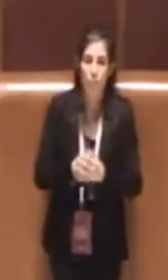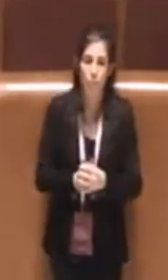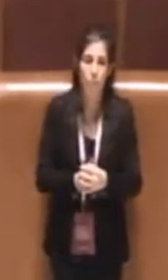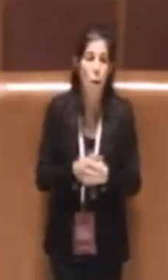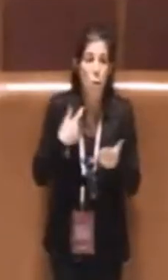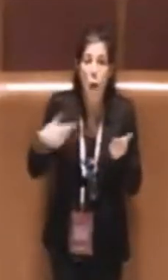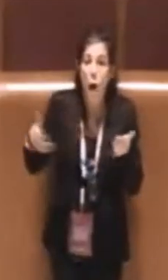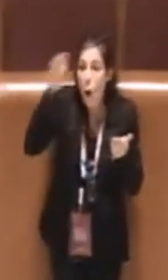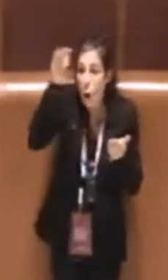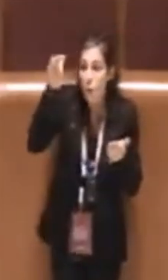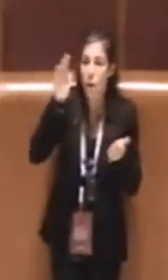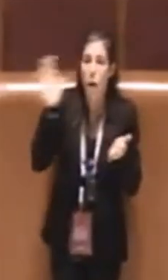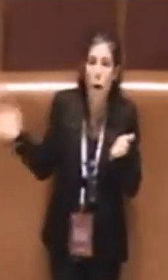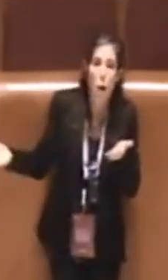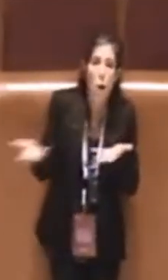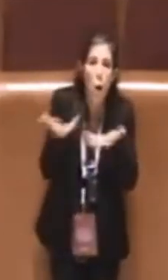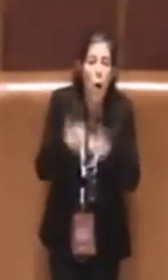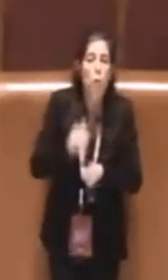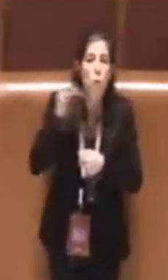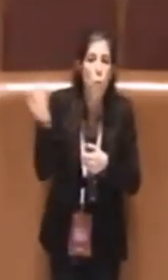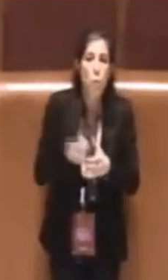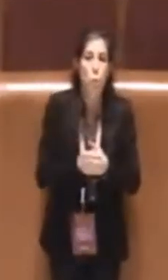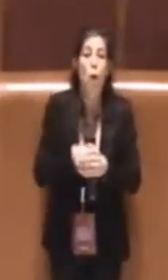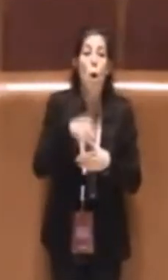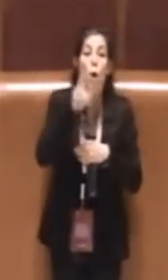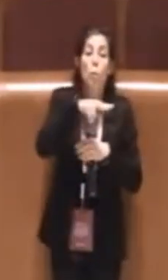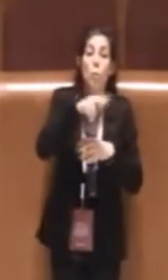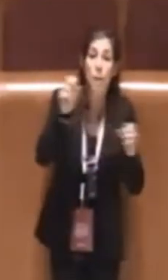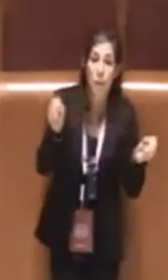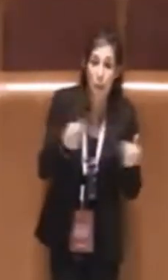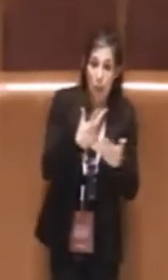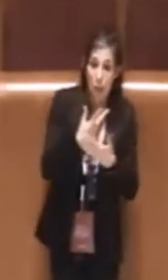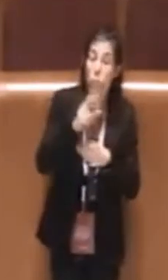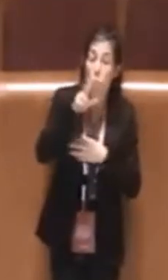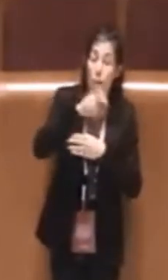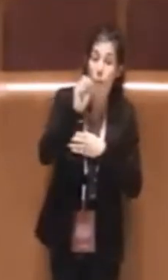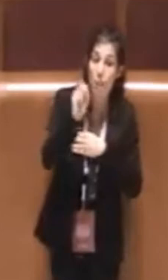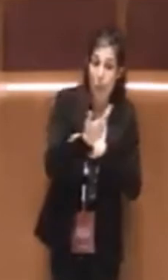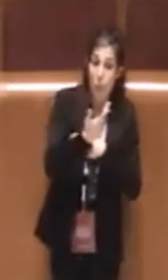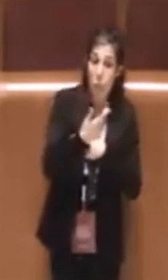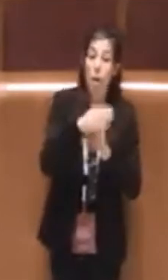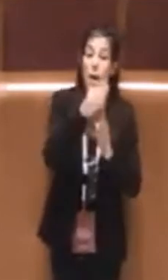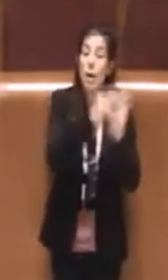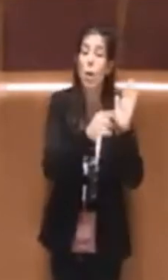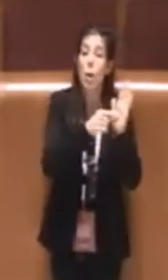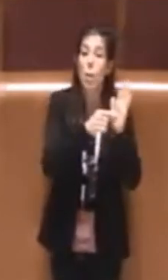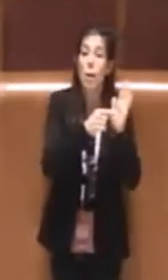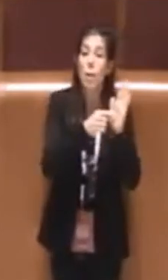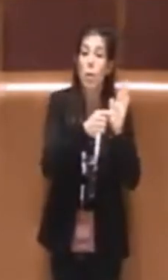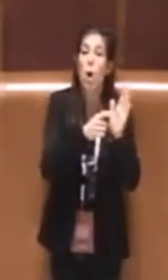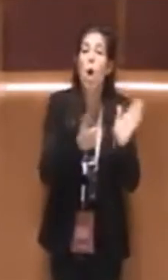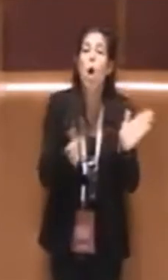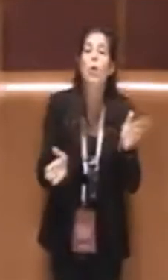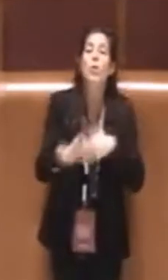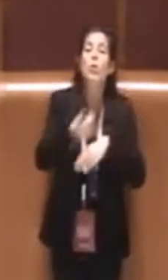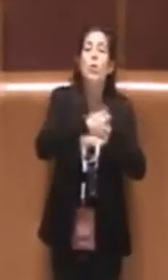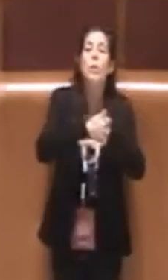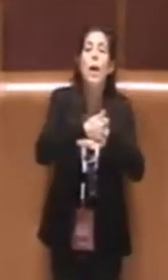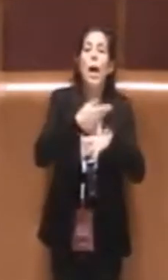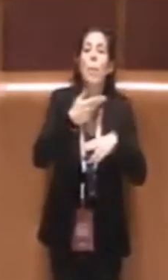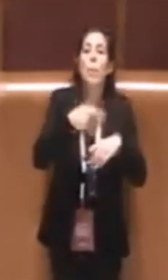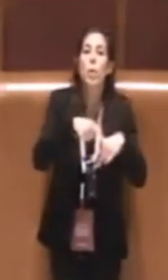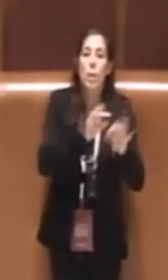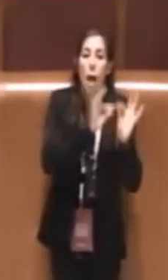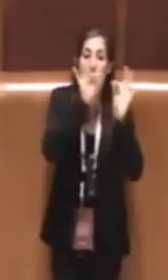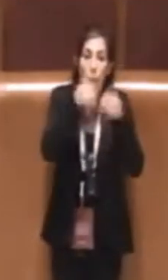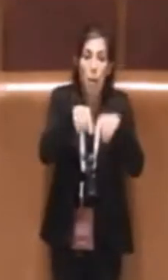tutte. Nel 2013 questo regolamento arriva in giunta capitolina a porte chiuse, quello sì, perché oggi noi